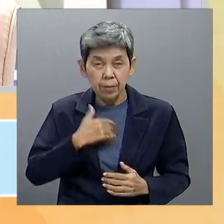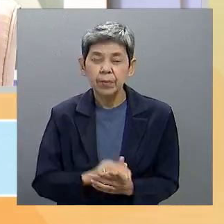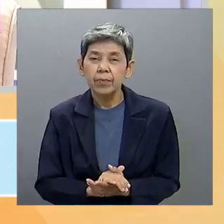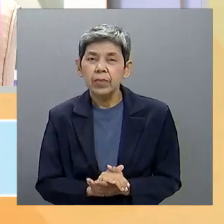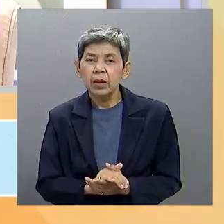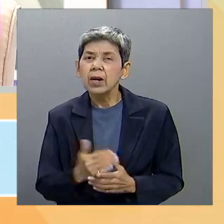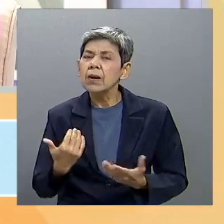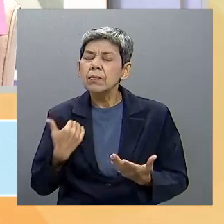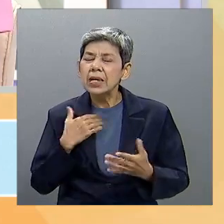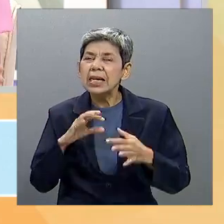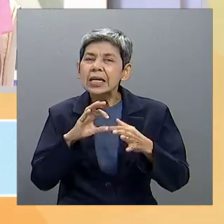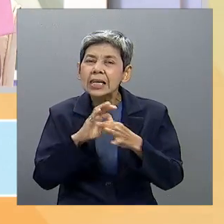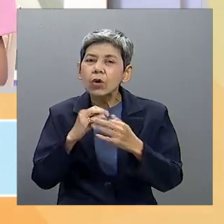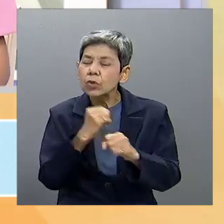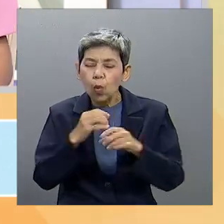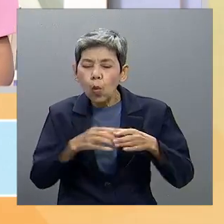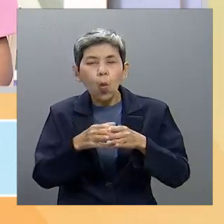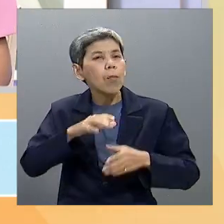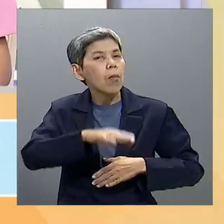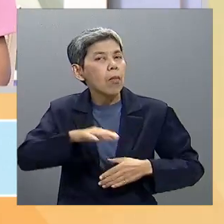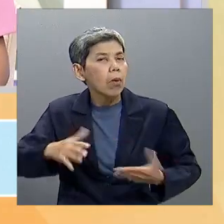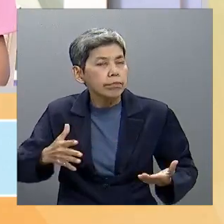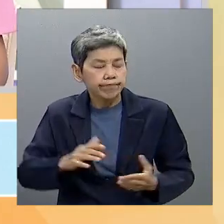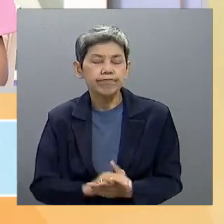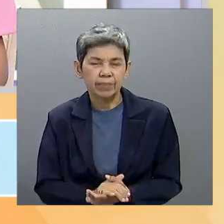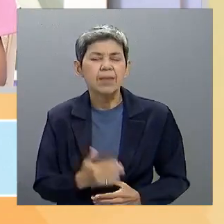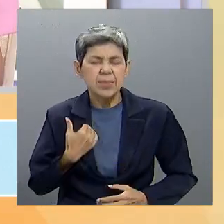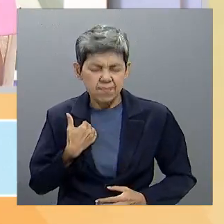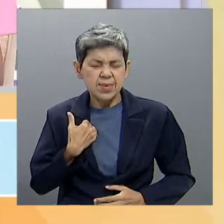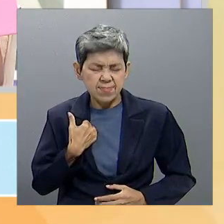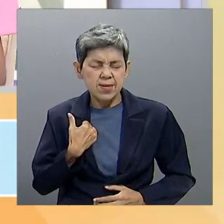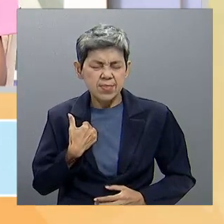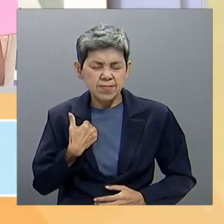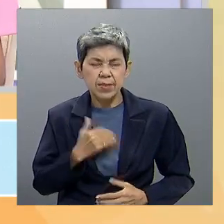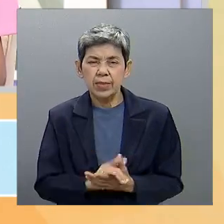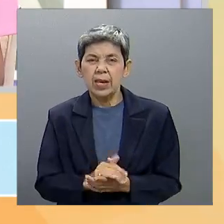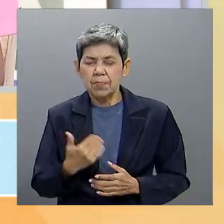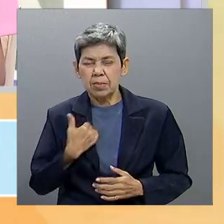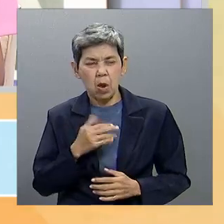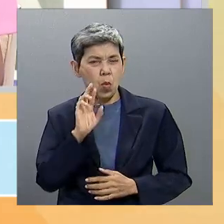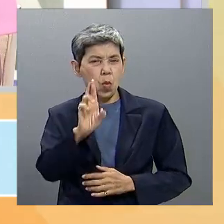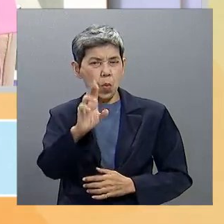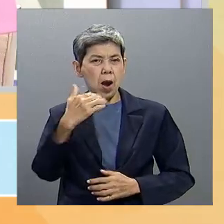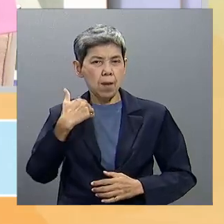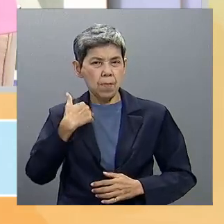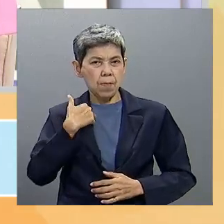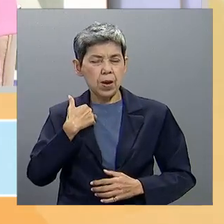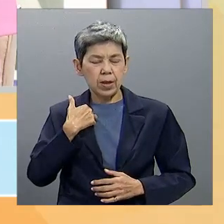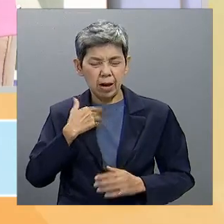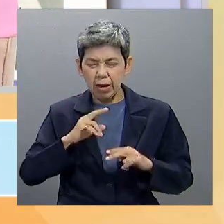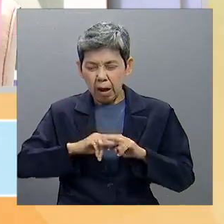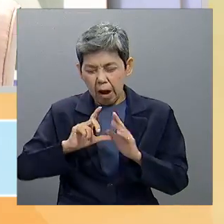แบบนี้ในกลุ่มเด็กๆอะค่ะ อ๋อมีเยอะครับผมก็มีความเสี่ยงเหมือนกันครับผมถ้านั่งนานๆในเด็กครับผ ค ม